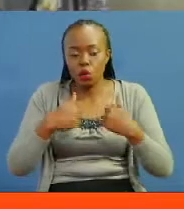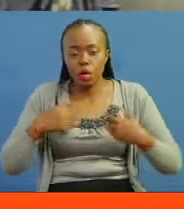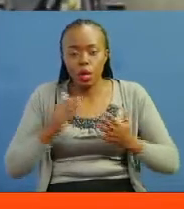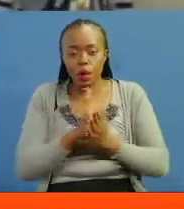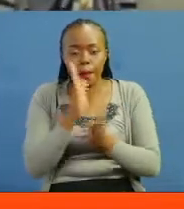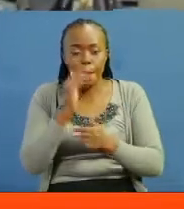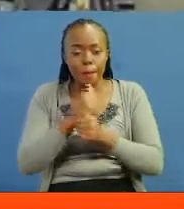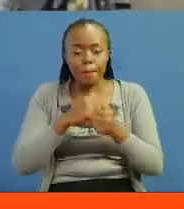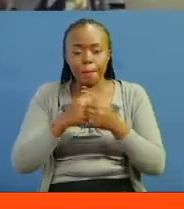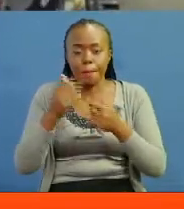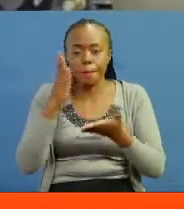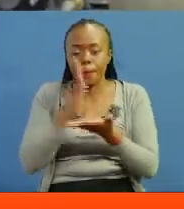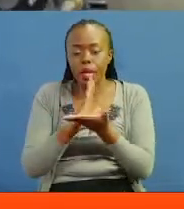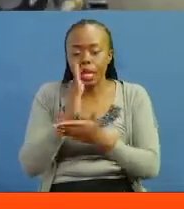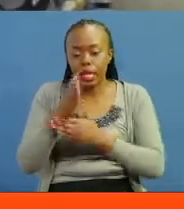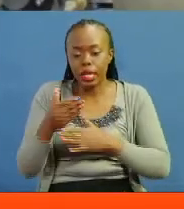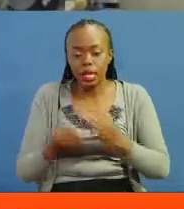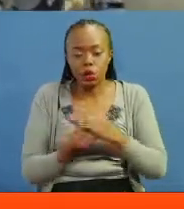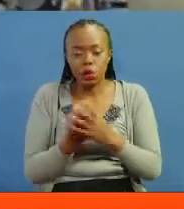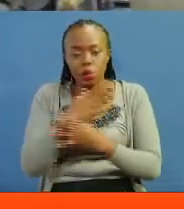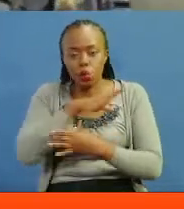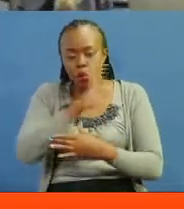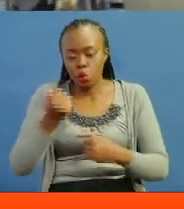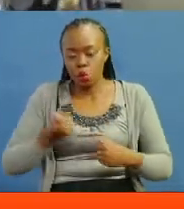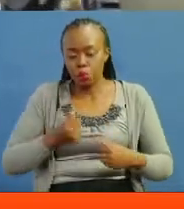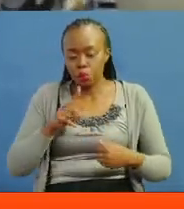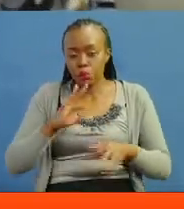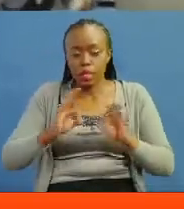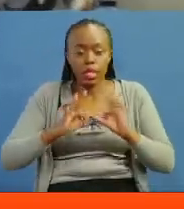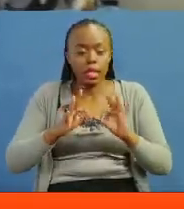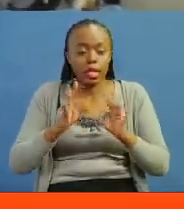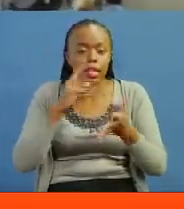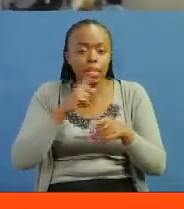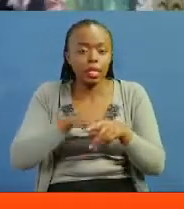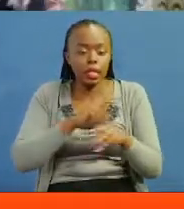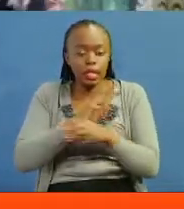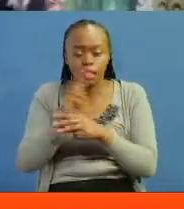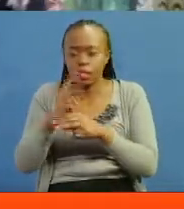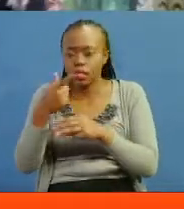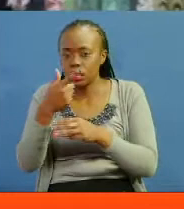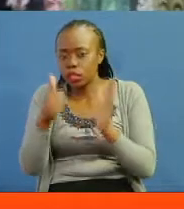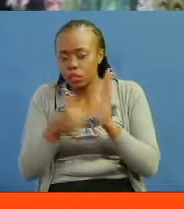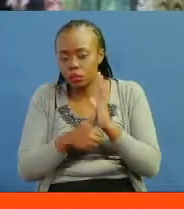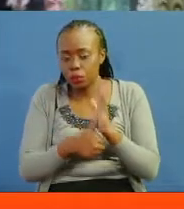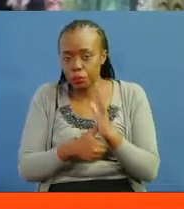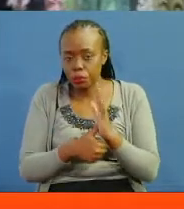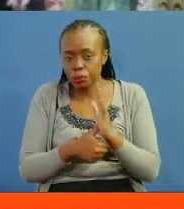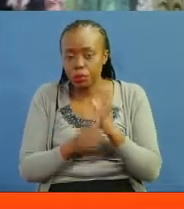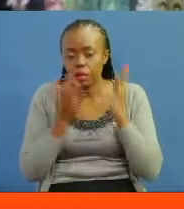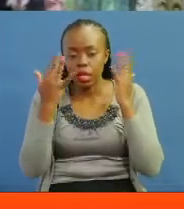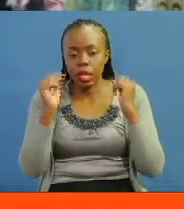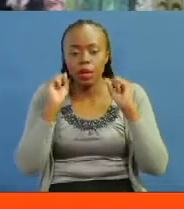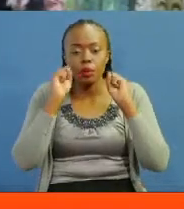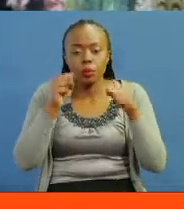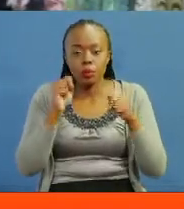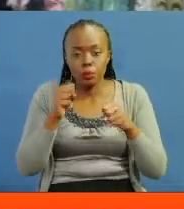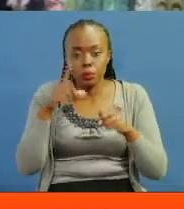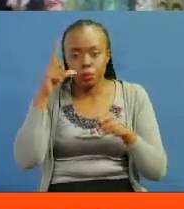Bidama kupata haki ya kumlea binti huyo. Tulipoangazia hili jambo, ndio Mombasa